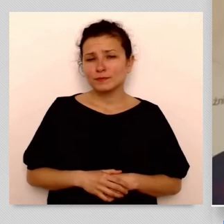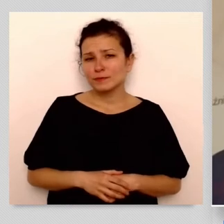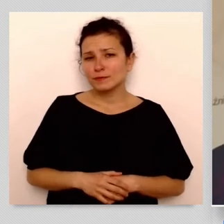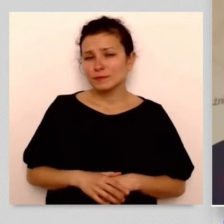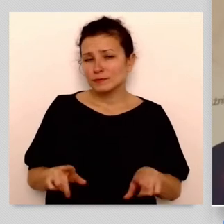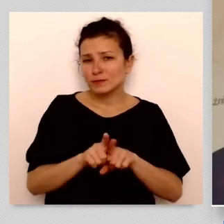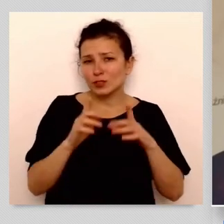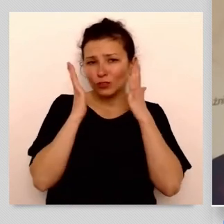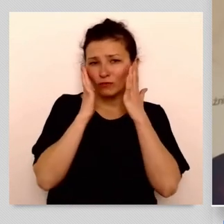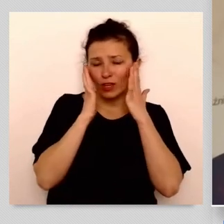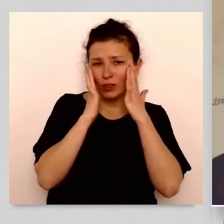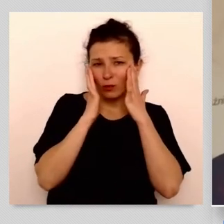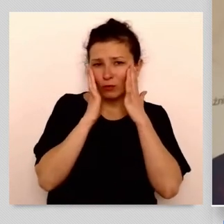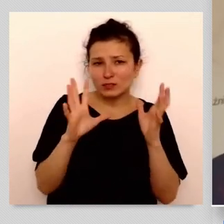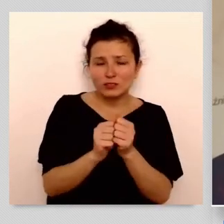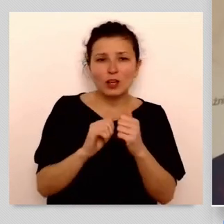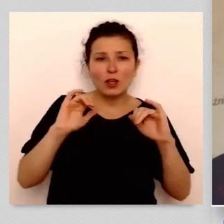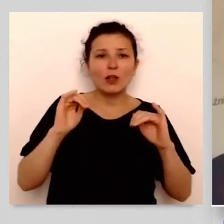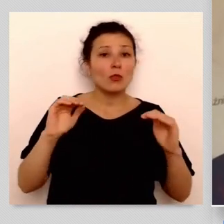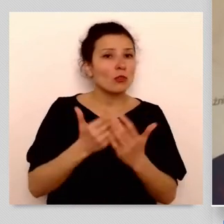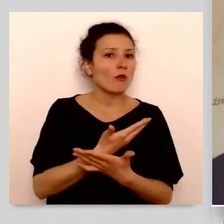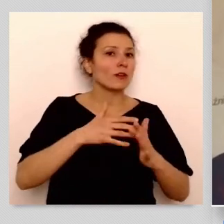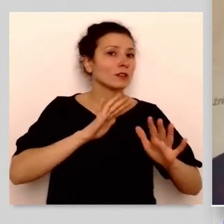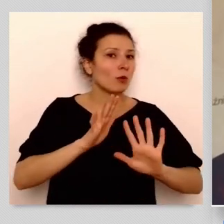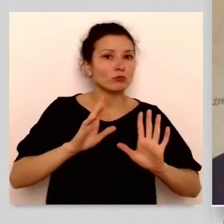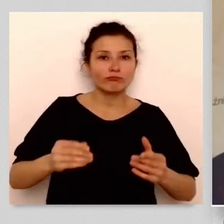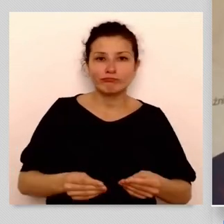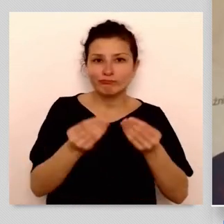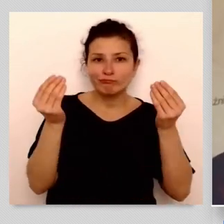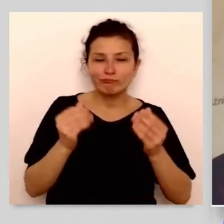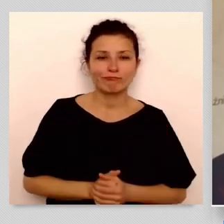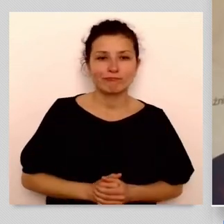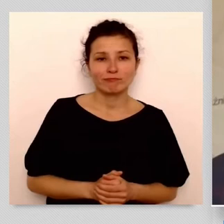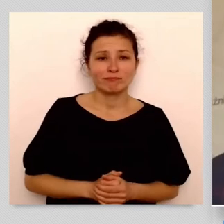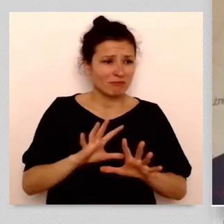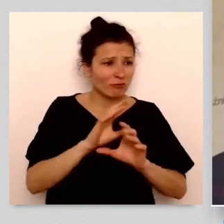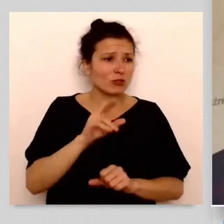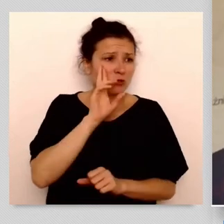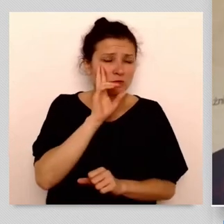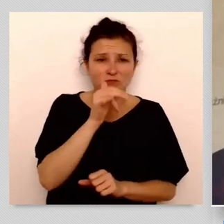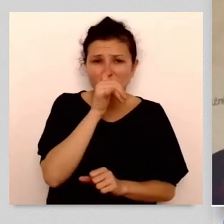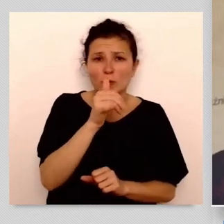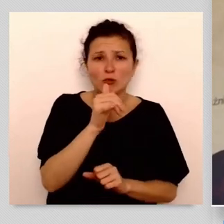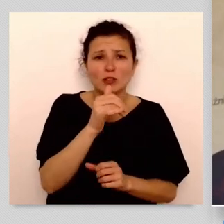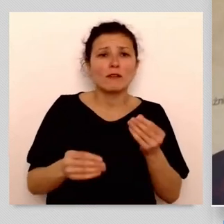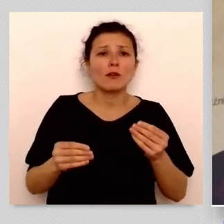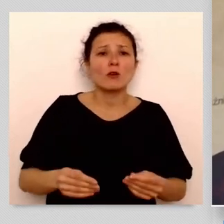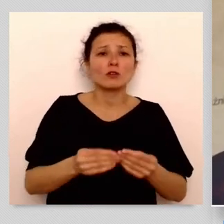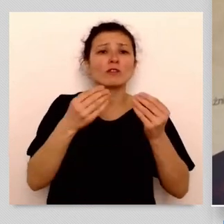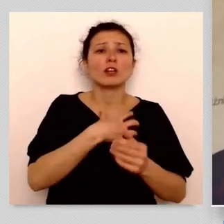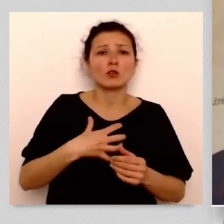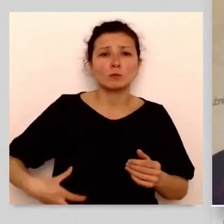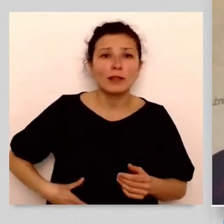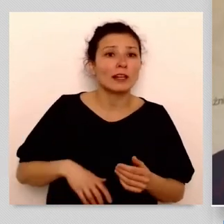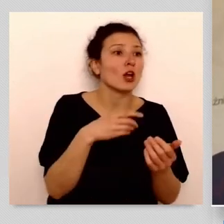znalezienia nowego paradygmatu rozwojowego. Nie da się, wszyscy zrozumieli, że nie da się rozwijać gospodarki